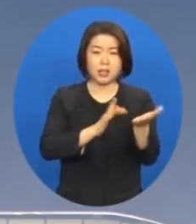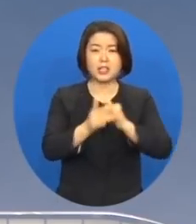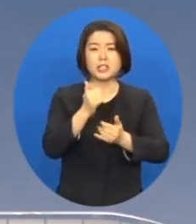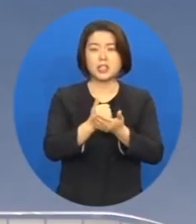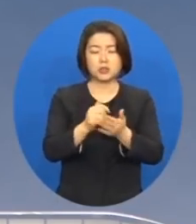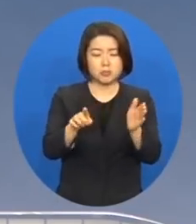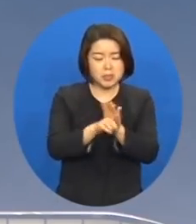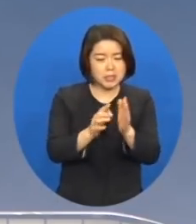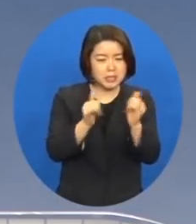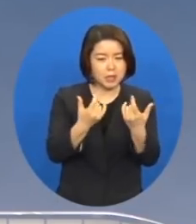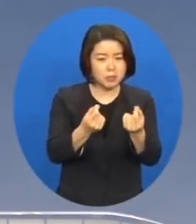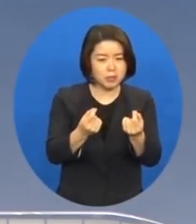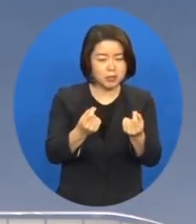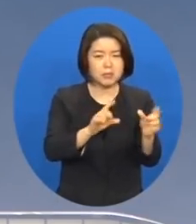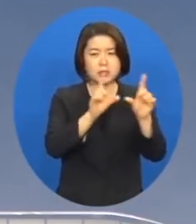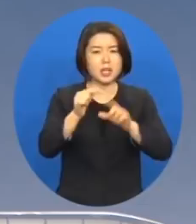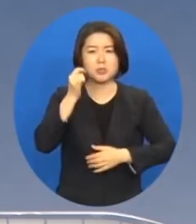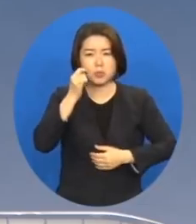거예요.